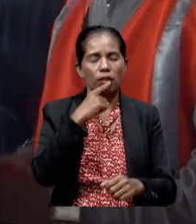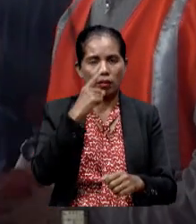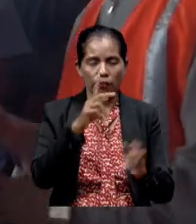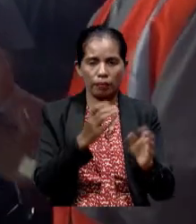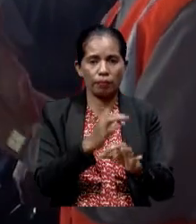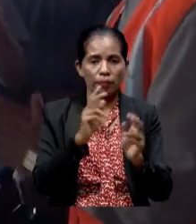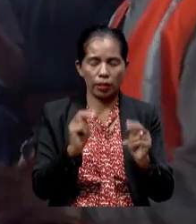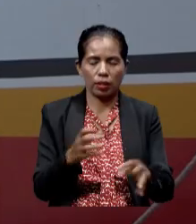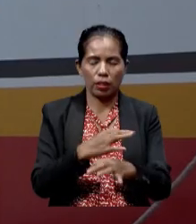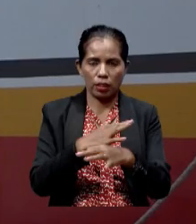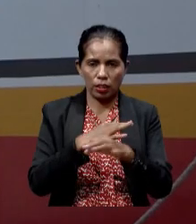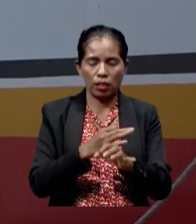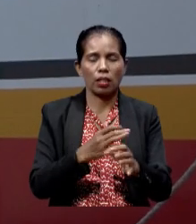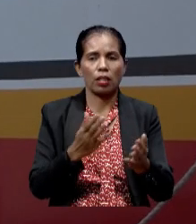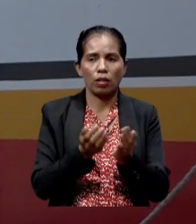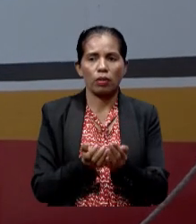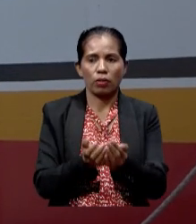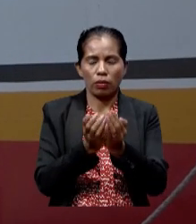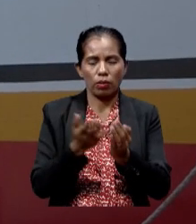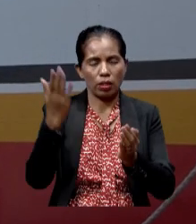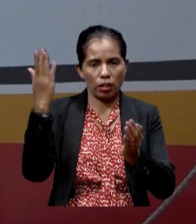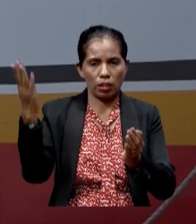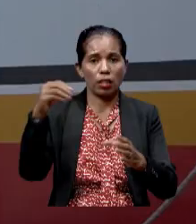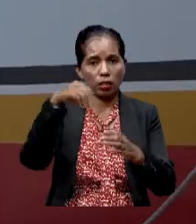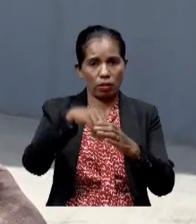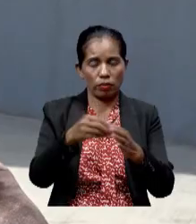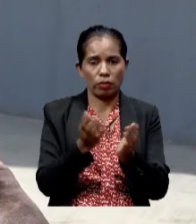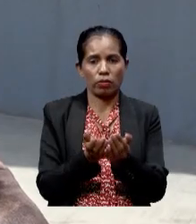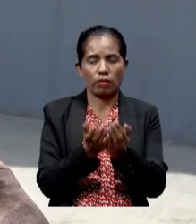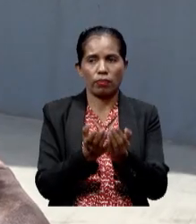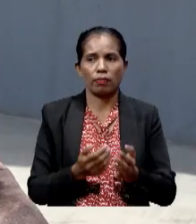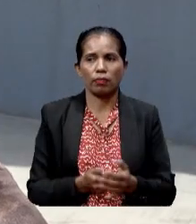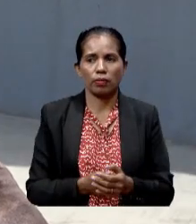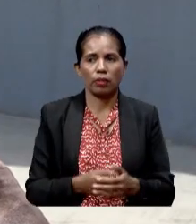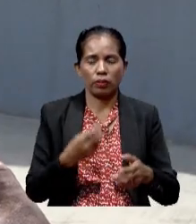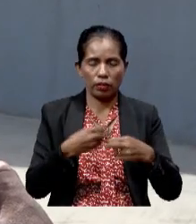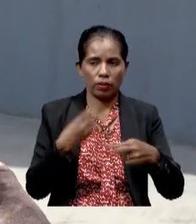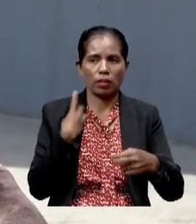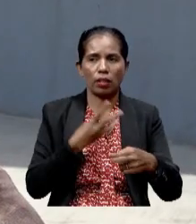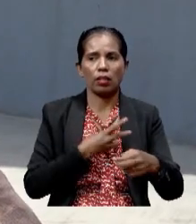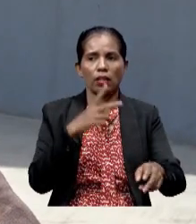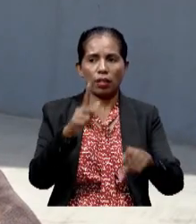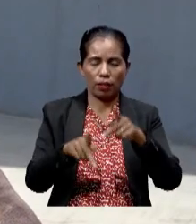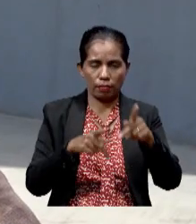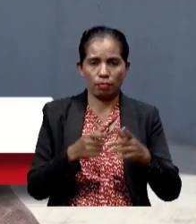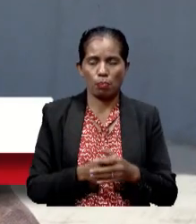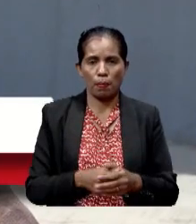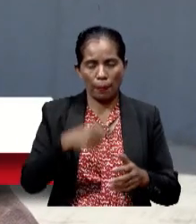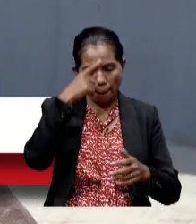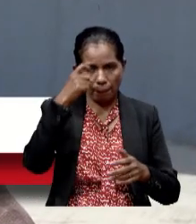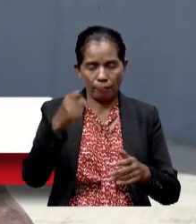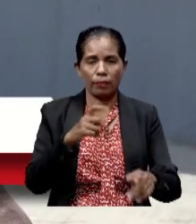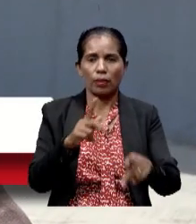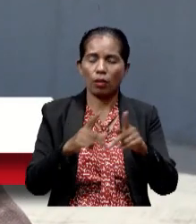ro equipamento balu iha ro Berling Ramelau. Riskune saida, riskune ba itene ema. Taman ema oin komandante kolen ni